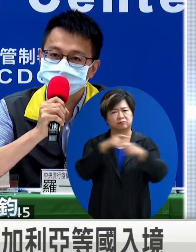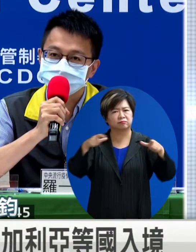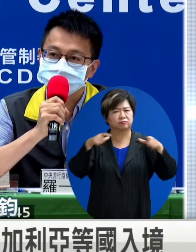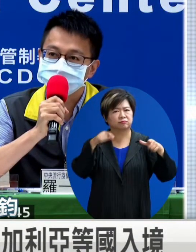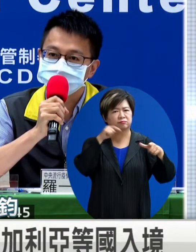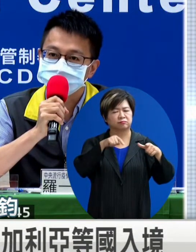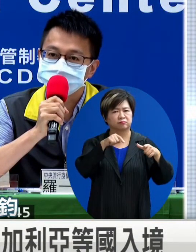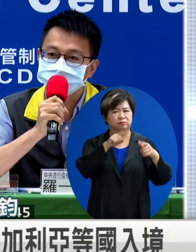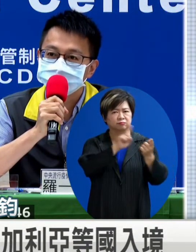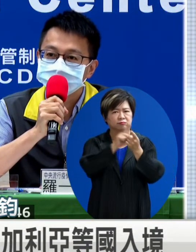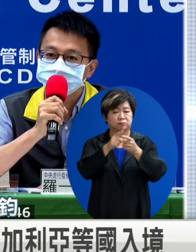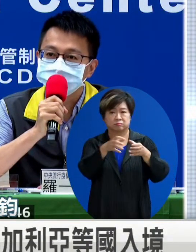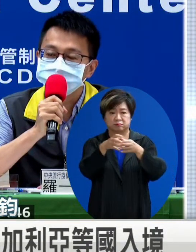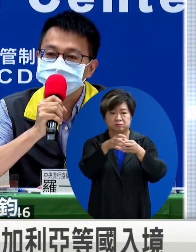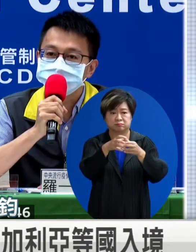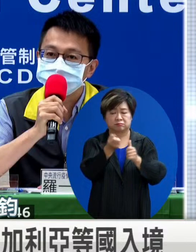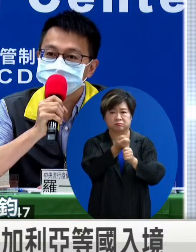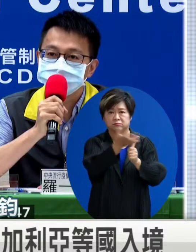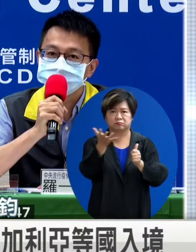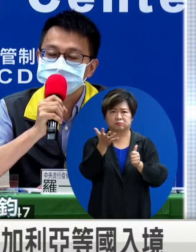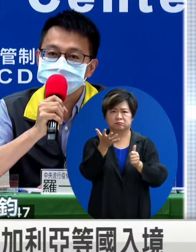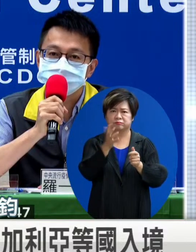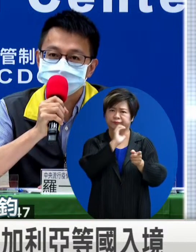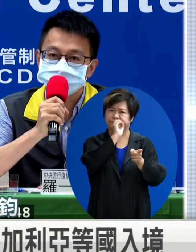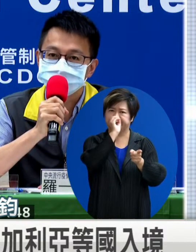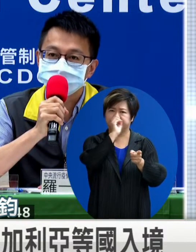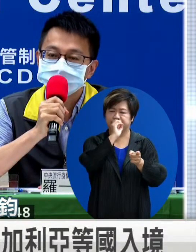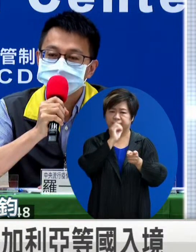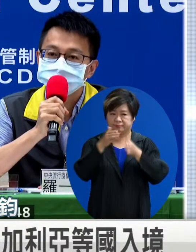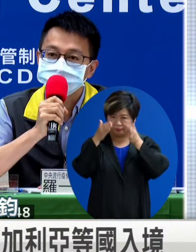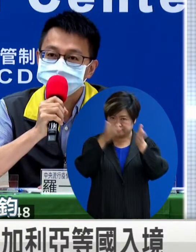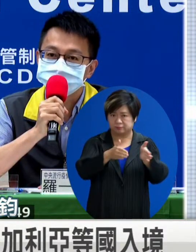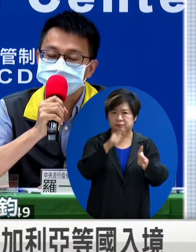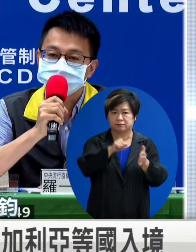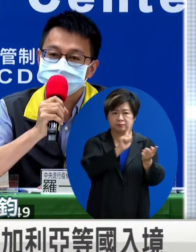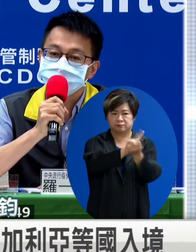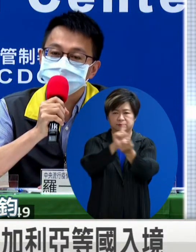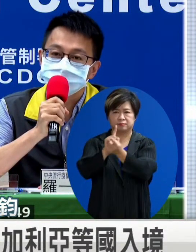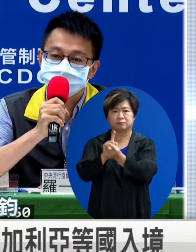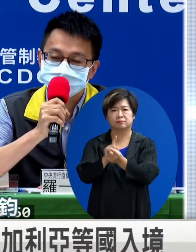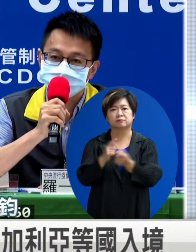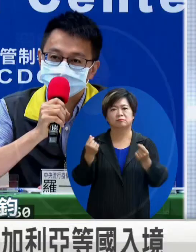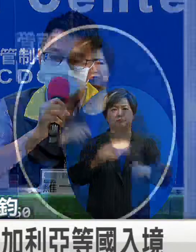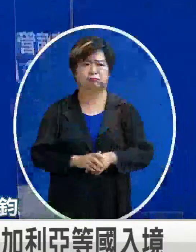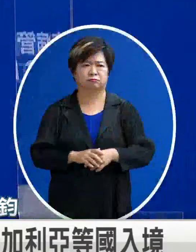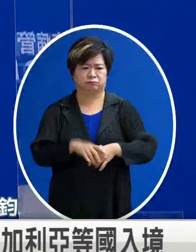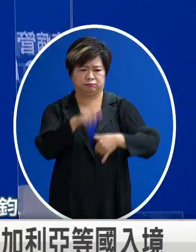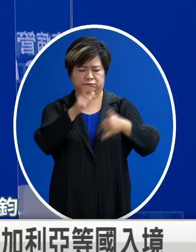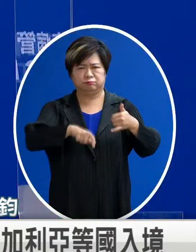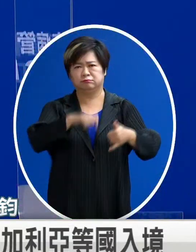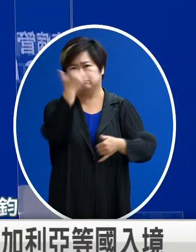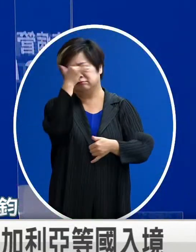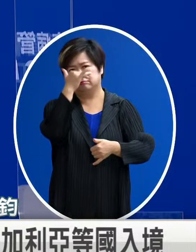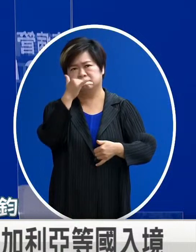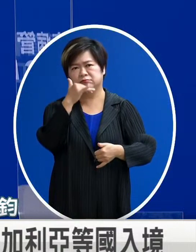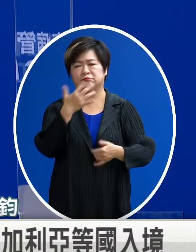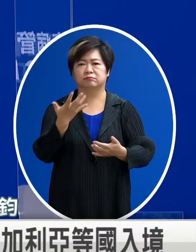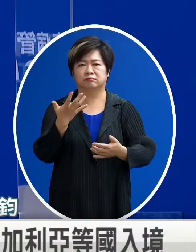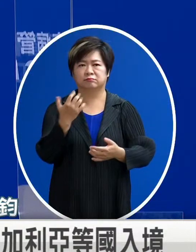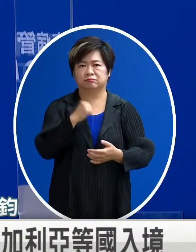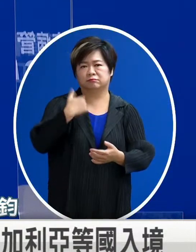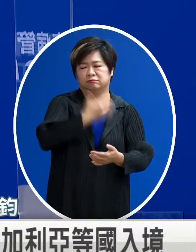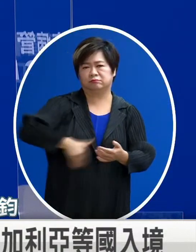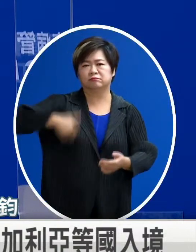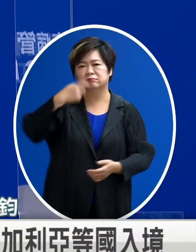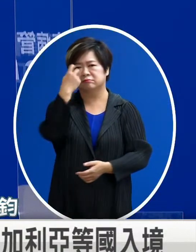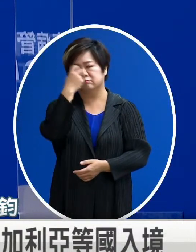接触者的一个群聚哈。所以目前没有特别会针对这些接触者，尤其又是无症状的话来进行抗体的一个检